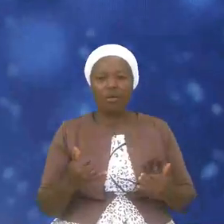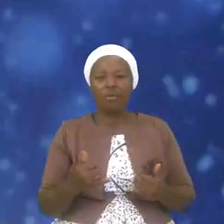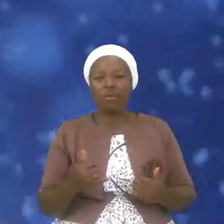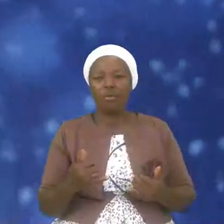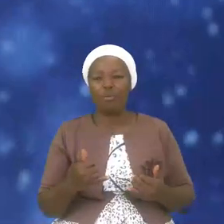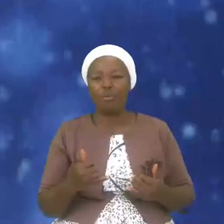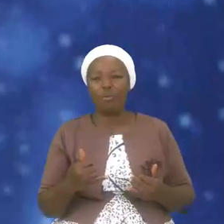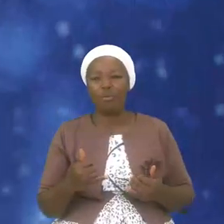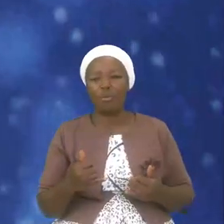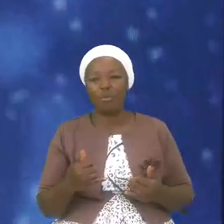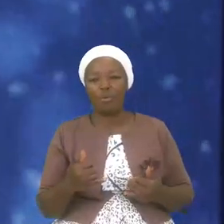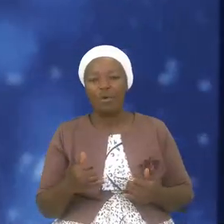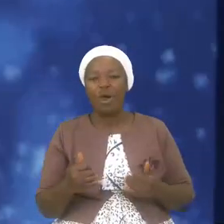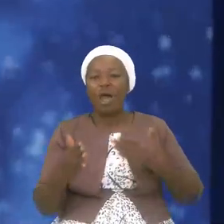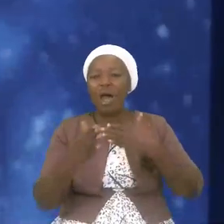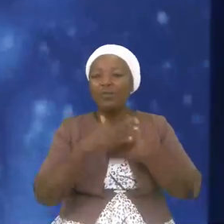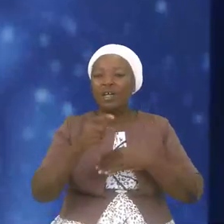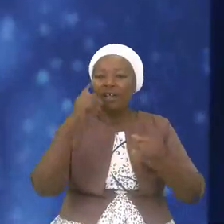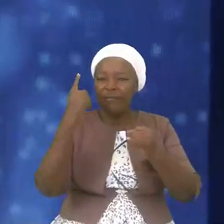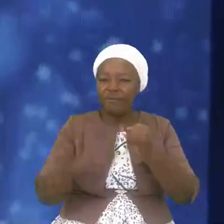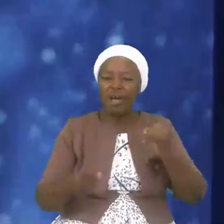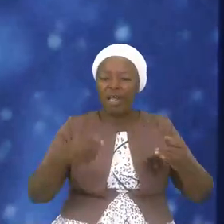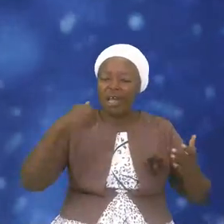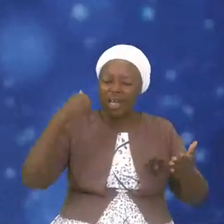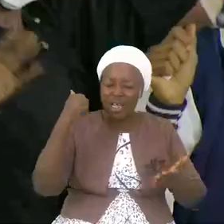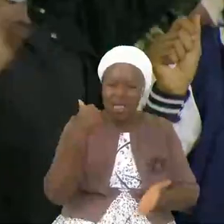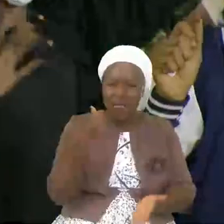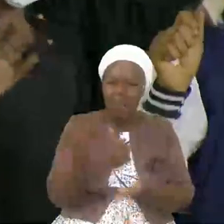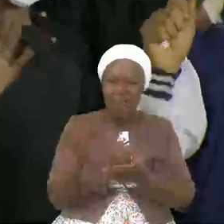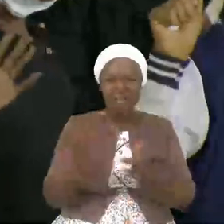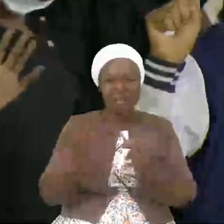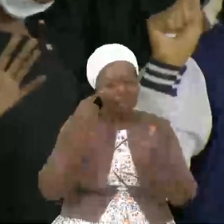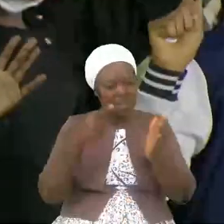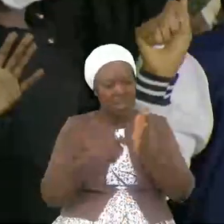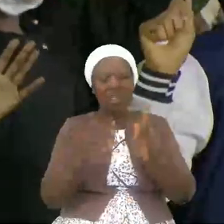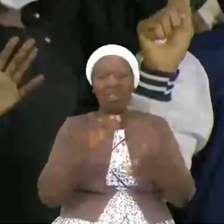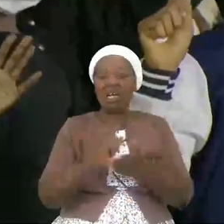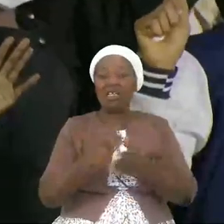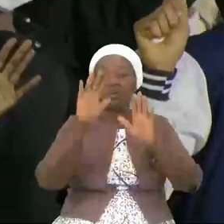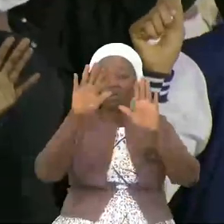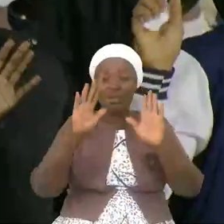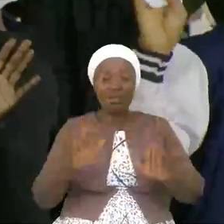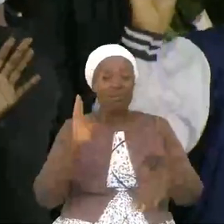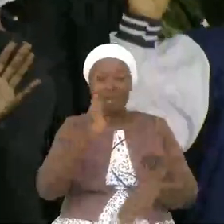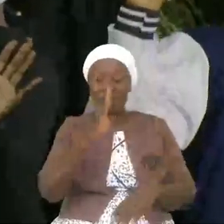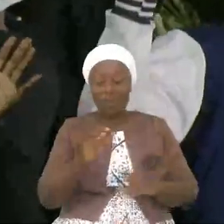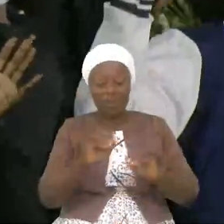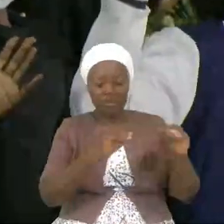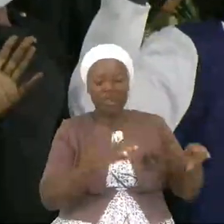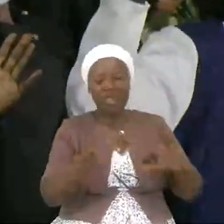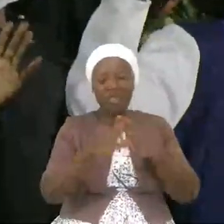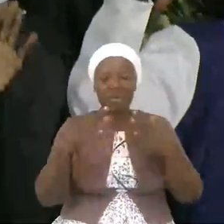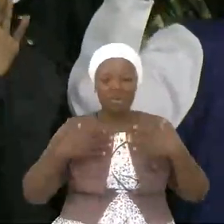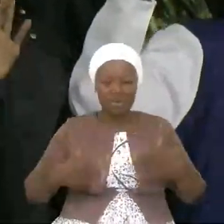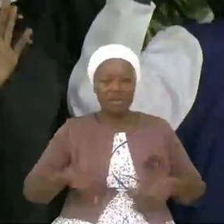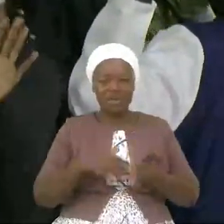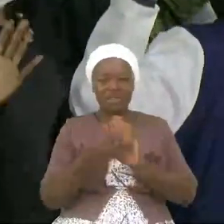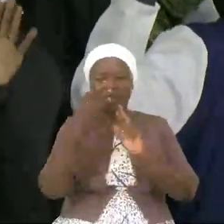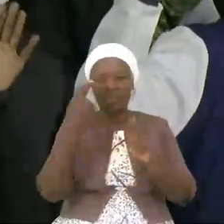maintenant. Après le dernier Amen, tu vas t'examiner. Ce miracle sera déposé